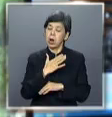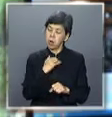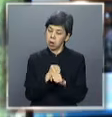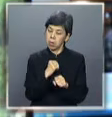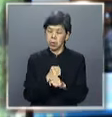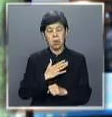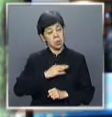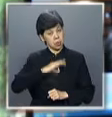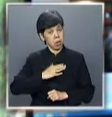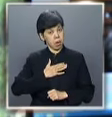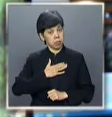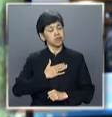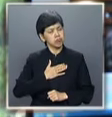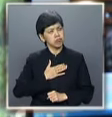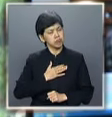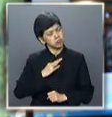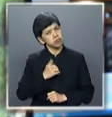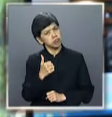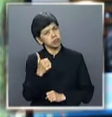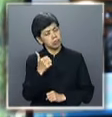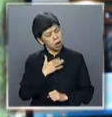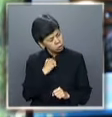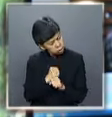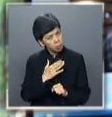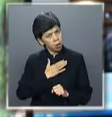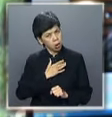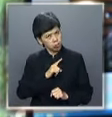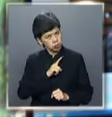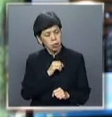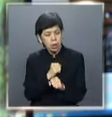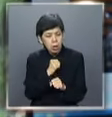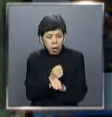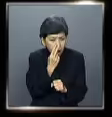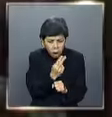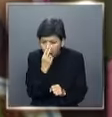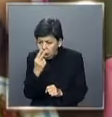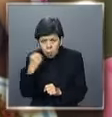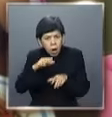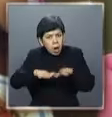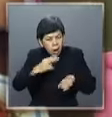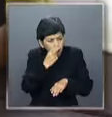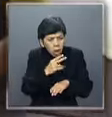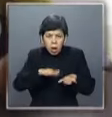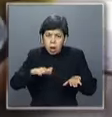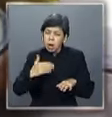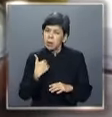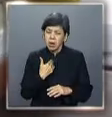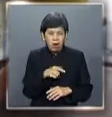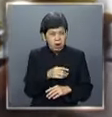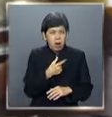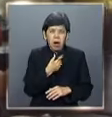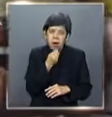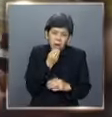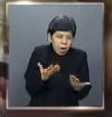ำแล้วเนี่ยเราสึกว่าเออถูกอ่ะมันเป็นงานของเราแล้วเราอยู่กับพื้นที่เราเห็นภาพเด็กต่างๆที่กำลังหิวข้า